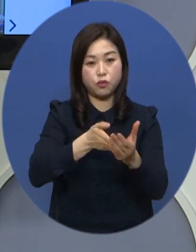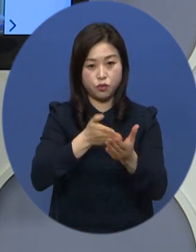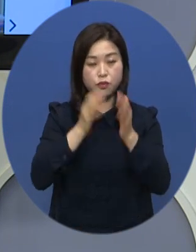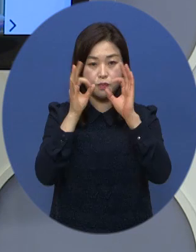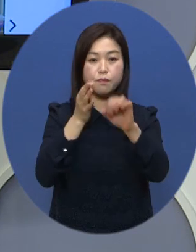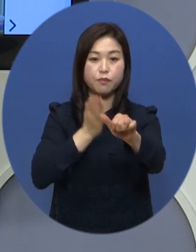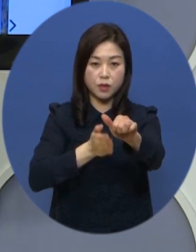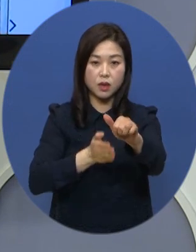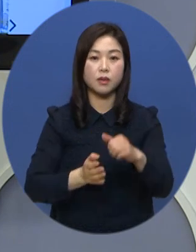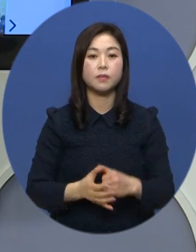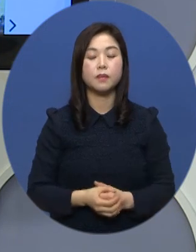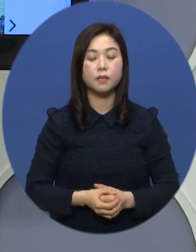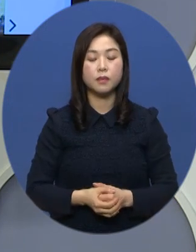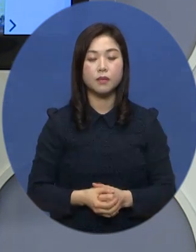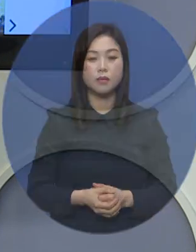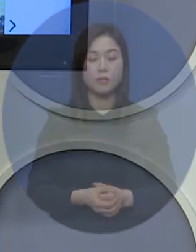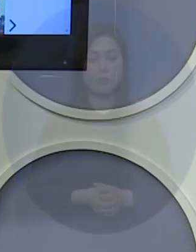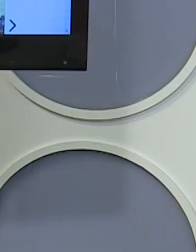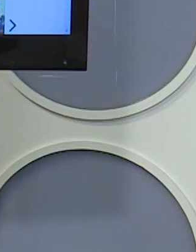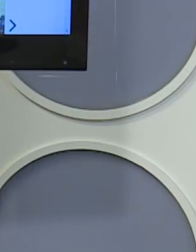통해 확인할 수 있습니다